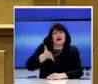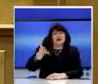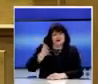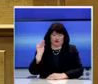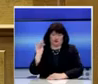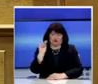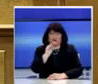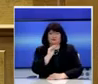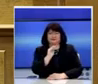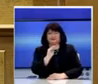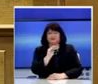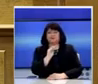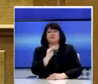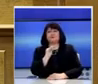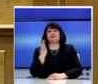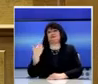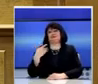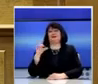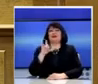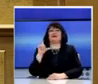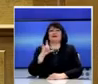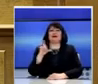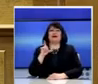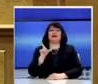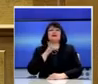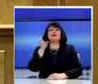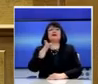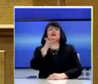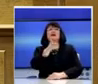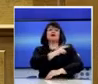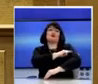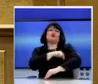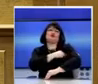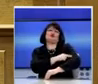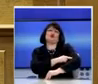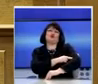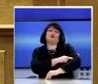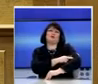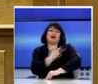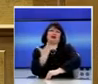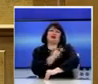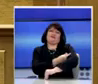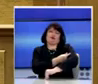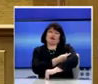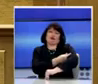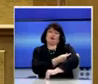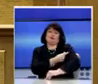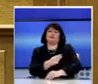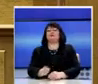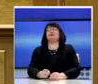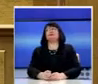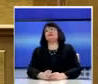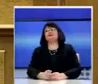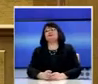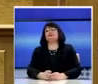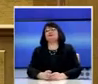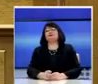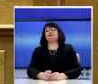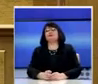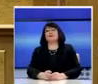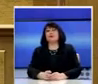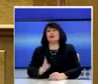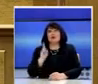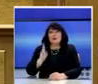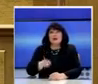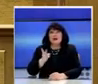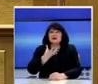καλούνται από την προηγούμενη Δευτέρα να πηγαίνουν στα νοσοκομεία να εμβολιαστούν. Με πολύ σοβαρό